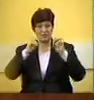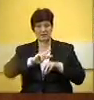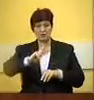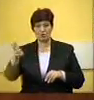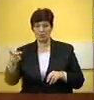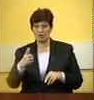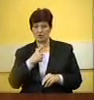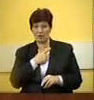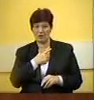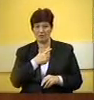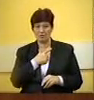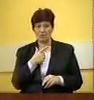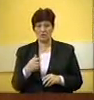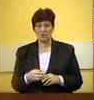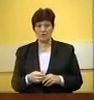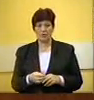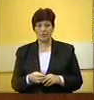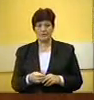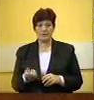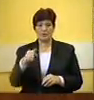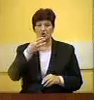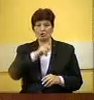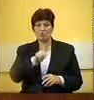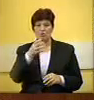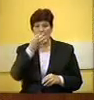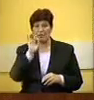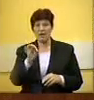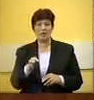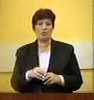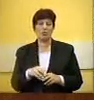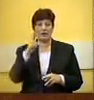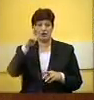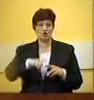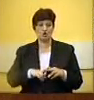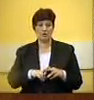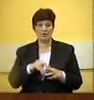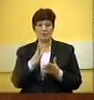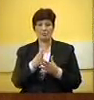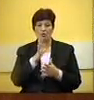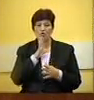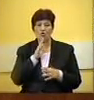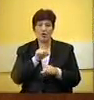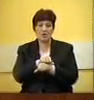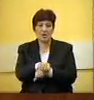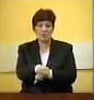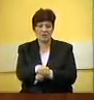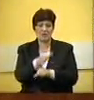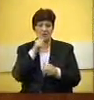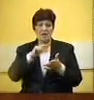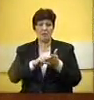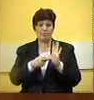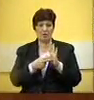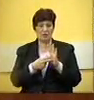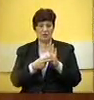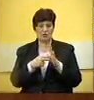jer drugačije nećemo doći do najboljeg rešenja. Bilo koje nametanje i